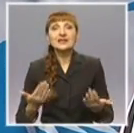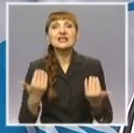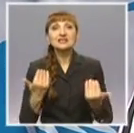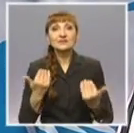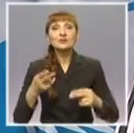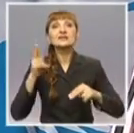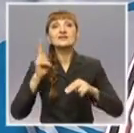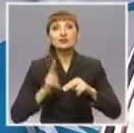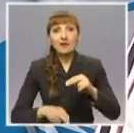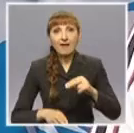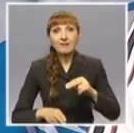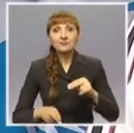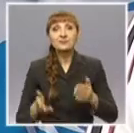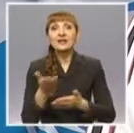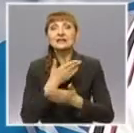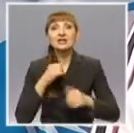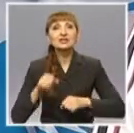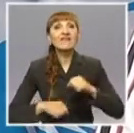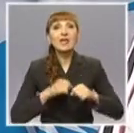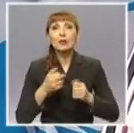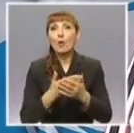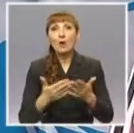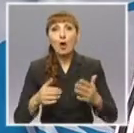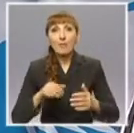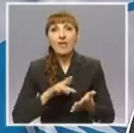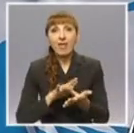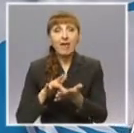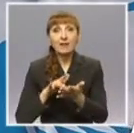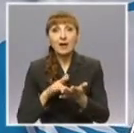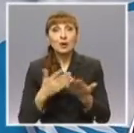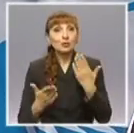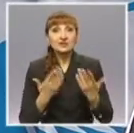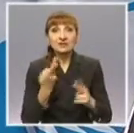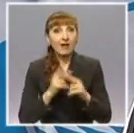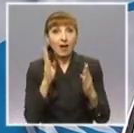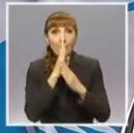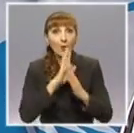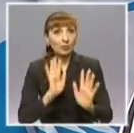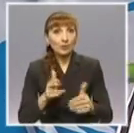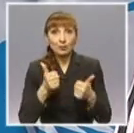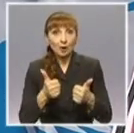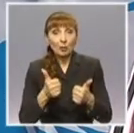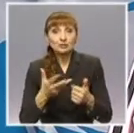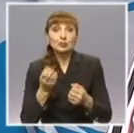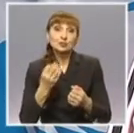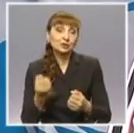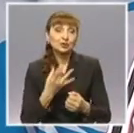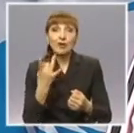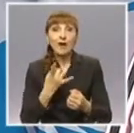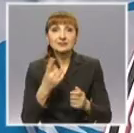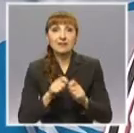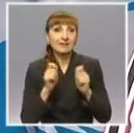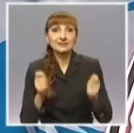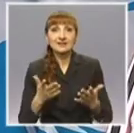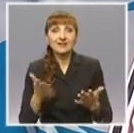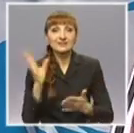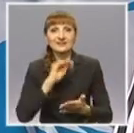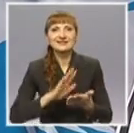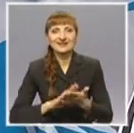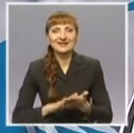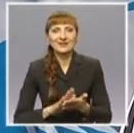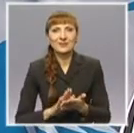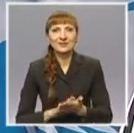сегодня завершаем наши велопробеги. Но посмотрим, если такая погода будет, почему еще не организовать.